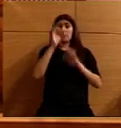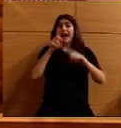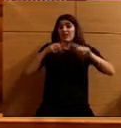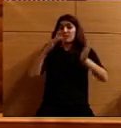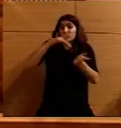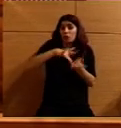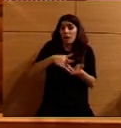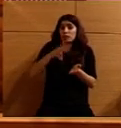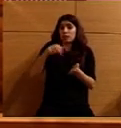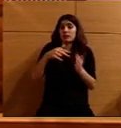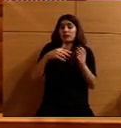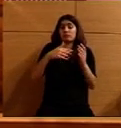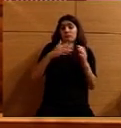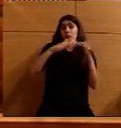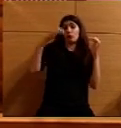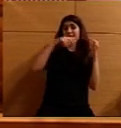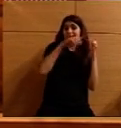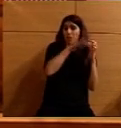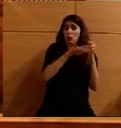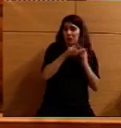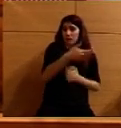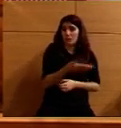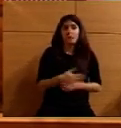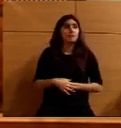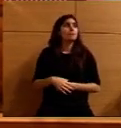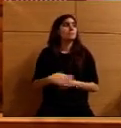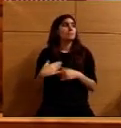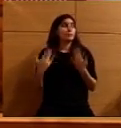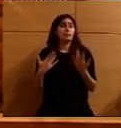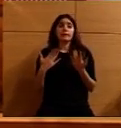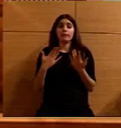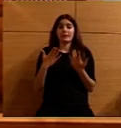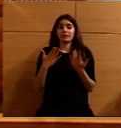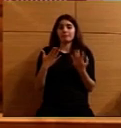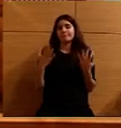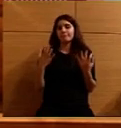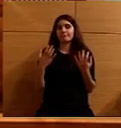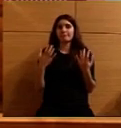en quan també entren en l'interior d'esta província. En qualsevol cas,